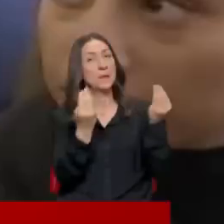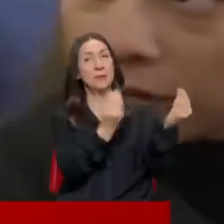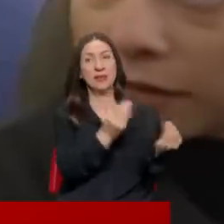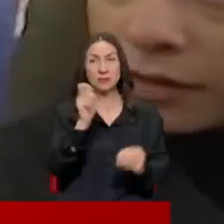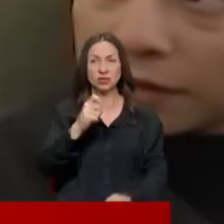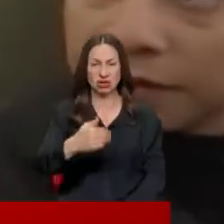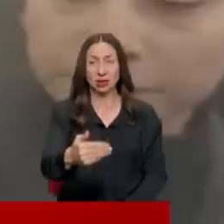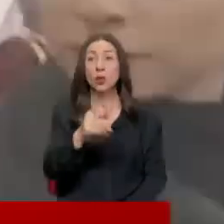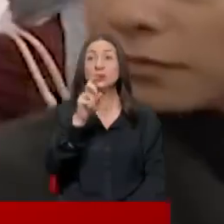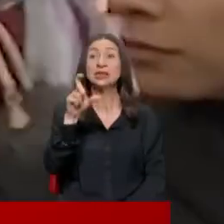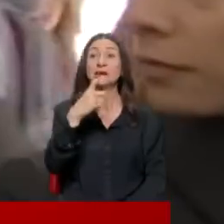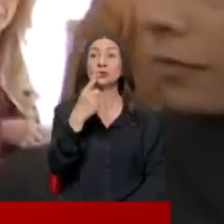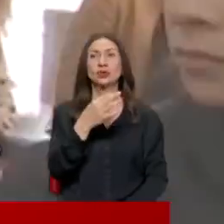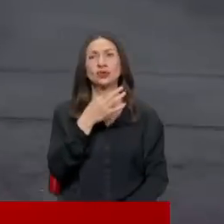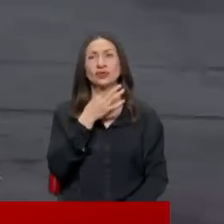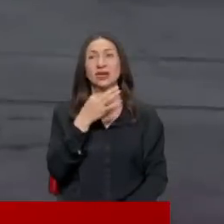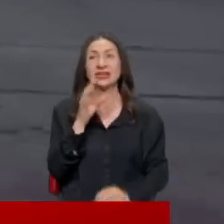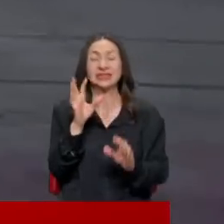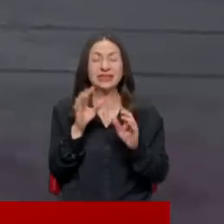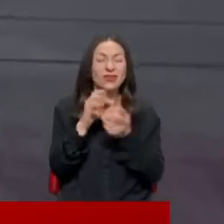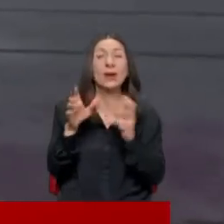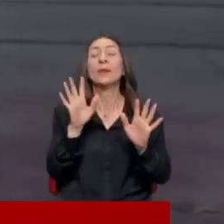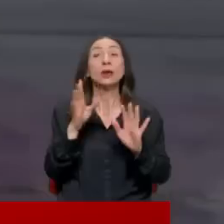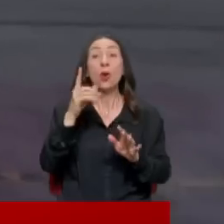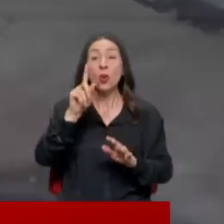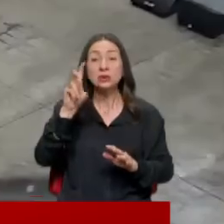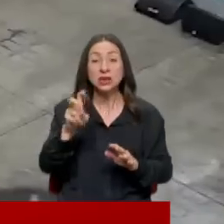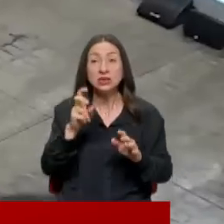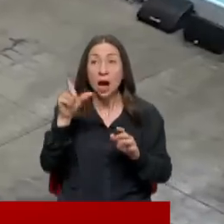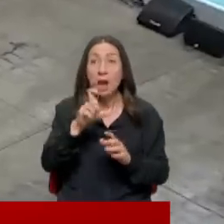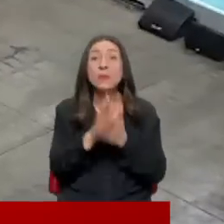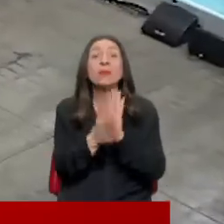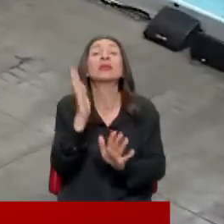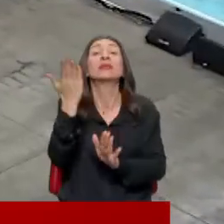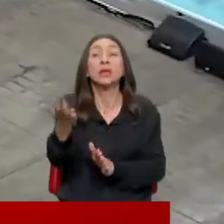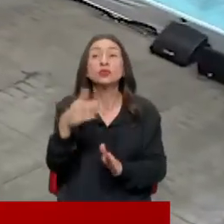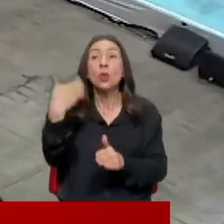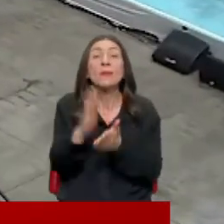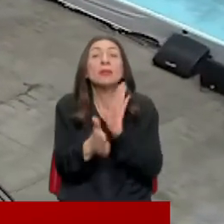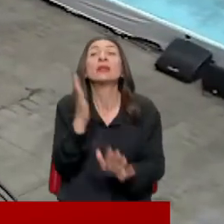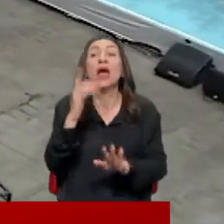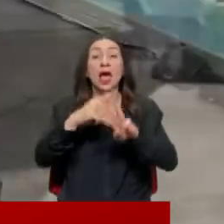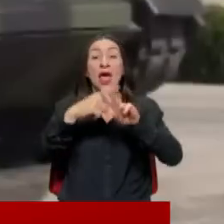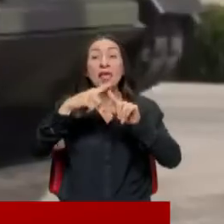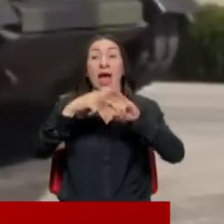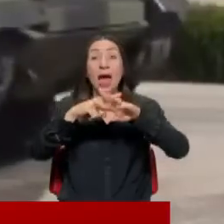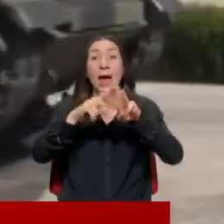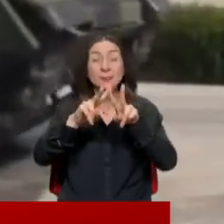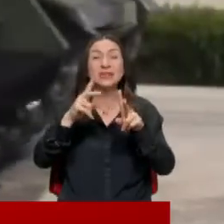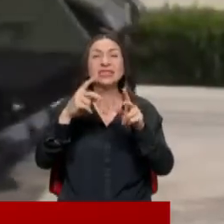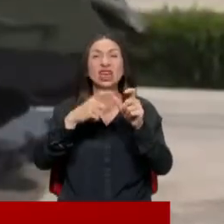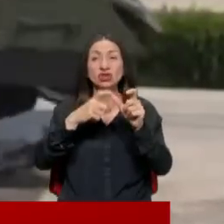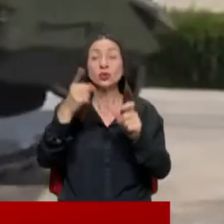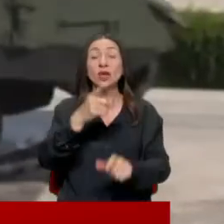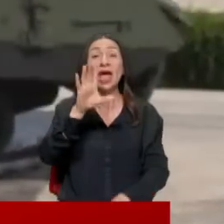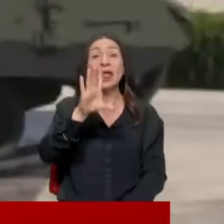edilecekti. 18 ay diyoruz. Şunu lütfen kaşınmayın. 18 ayda tank üretimi gerçekleşmedi. Hatta sonrasında da Ethem Sancak %51'lik